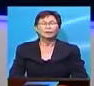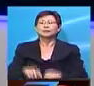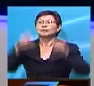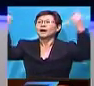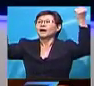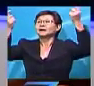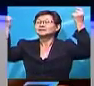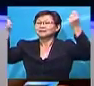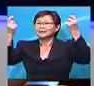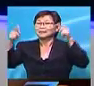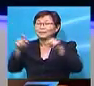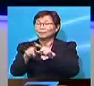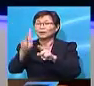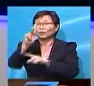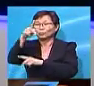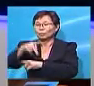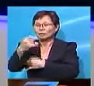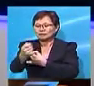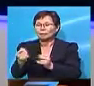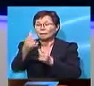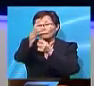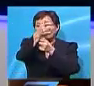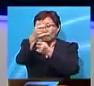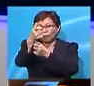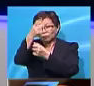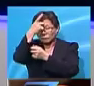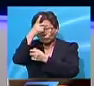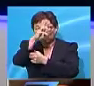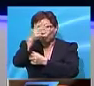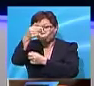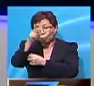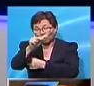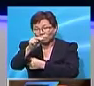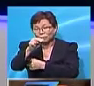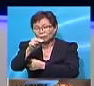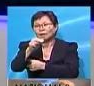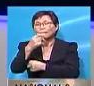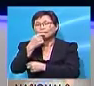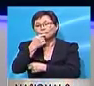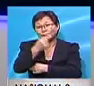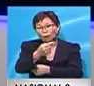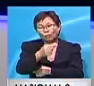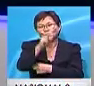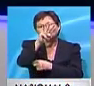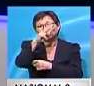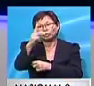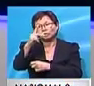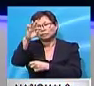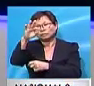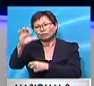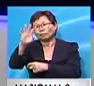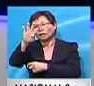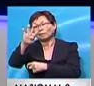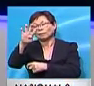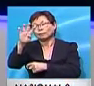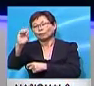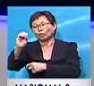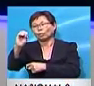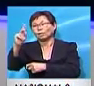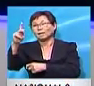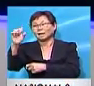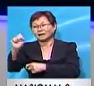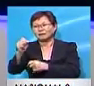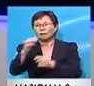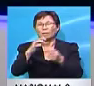Di majlis yang sama, Ketua Pengarah Jabatan Bomba dan Penyelamat, Datuk Wan Muhammad Nur Ibrahim memaklumkan 2,940 kes kebakaran